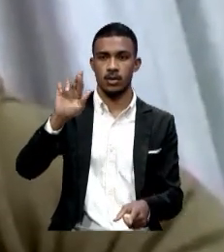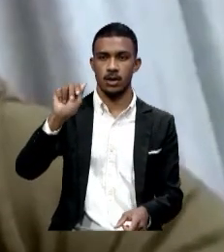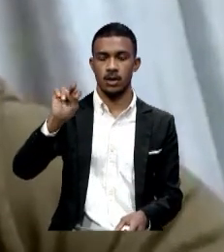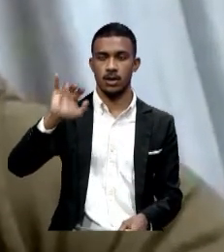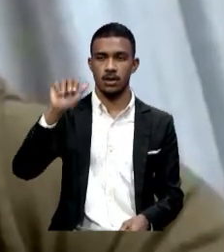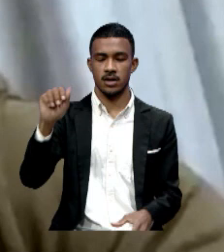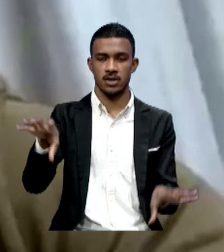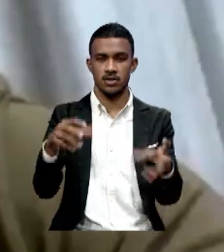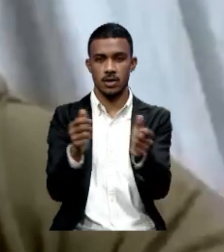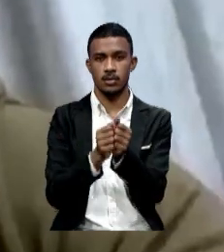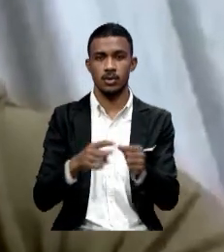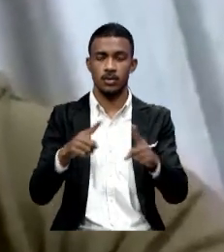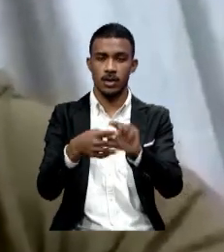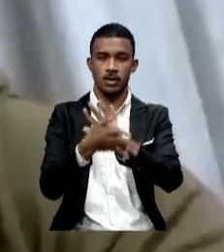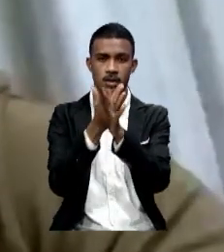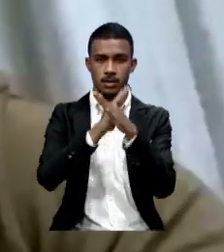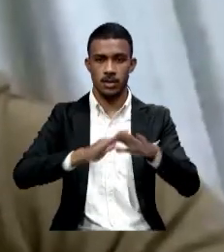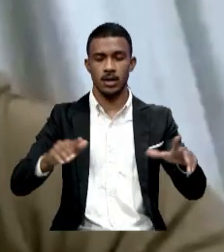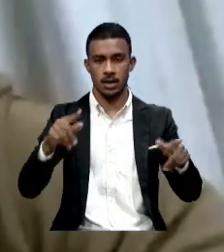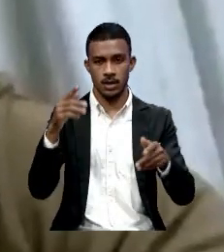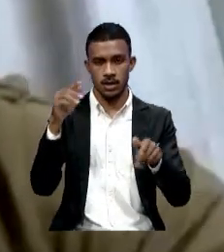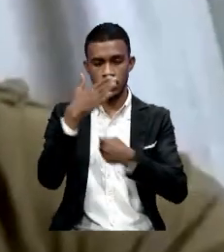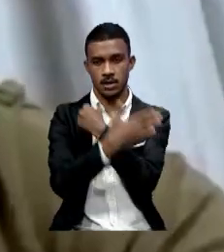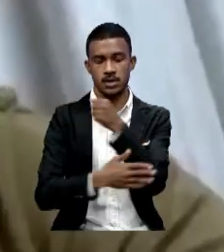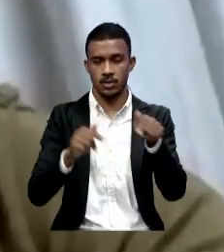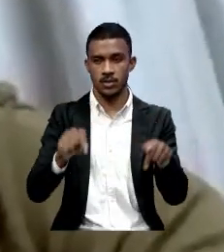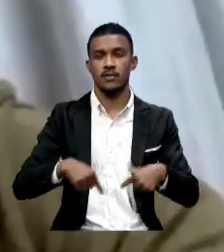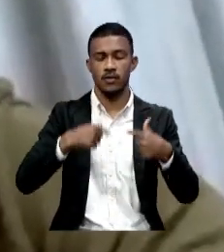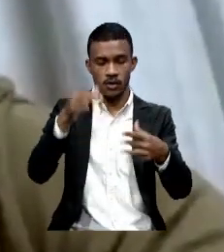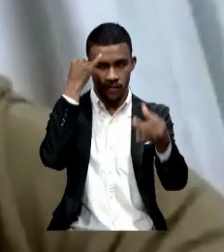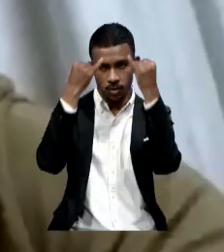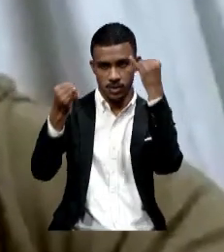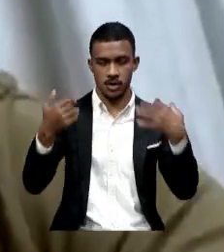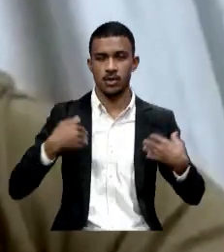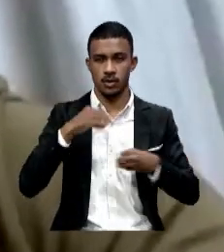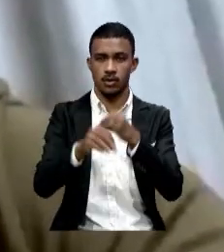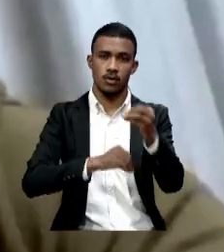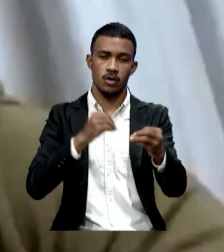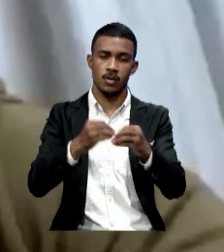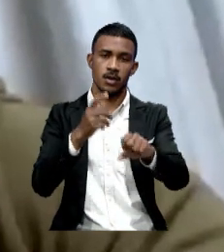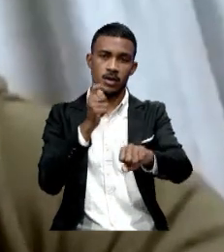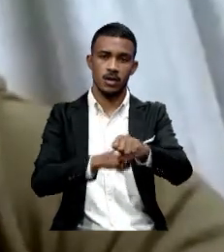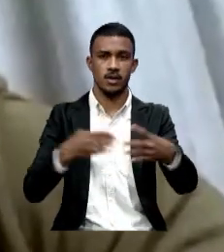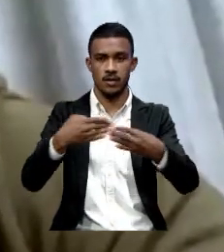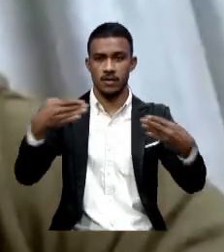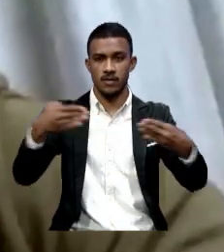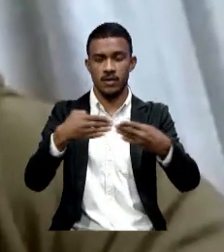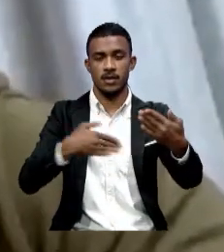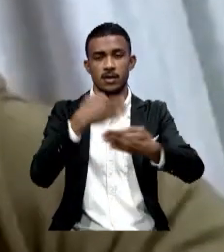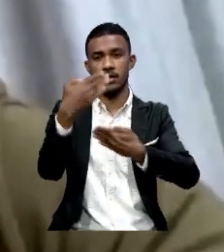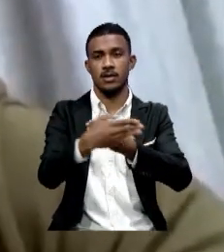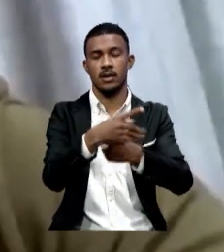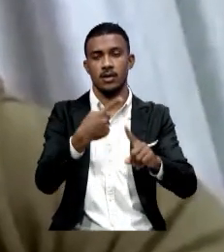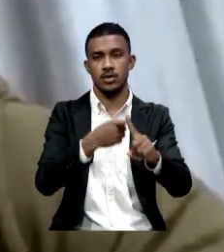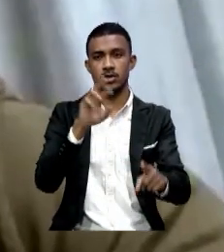atu reto mafali pas iha na saune. Hau informa nia kona ba situasaun iha linya frente no tentativa husi